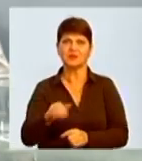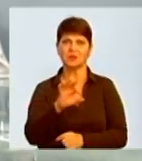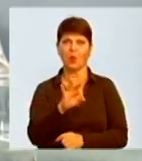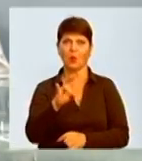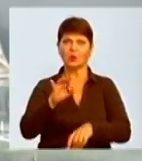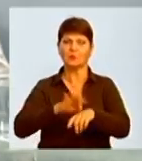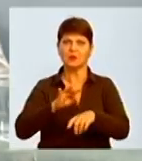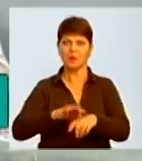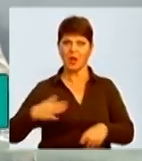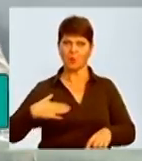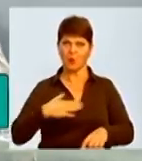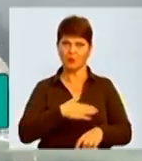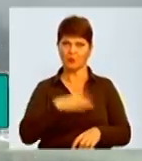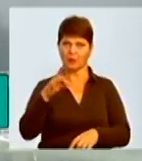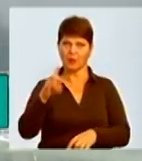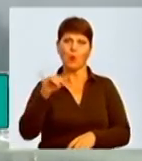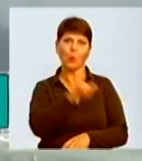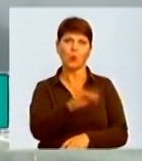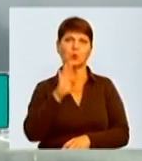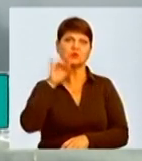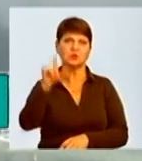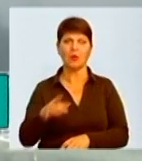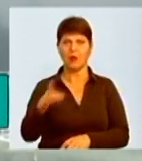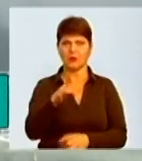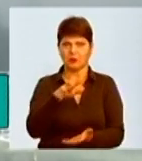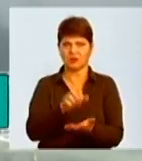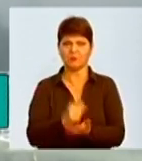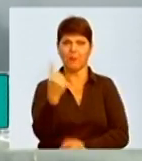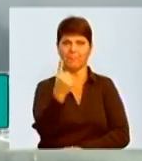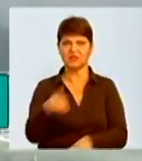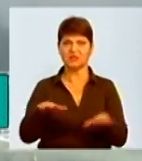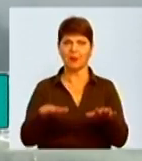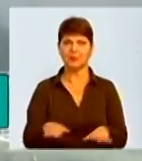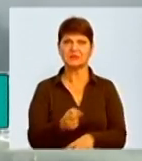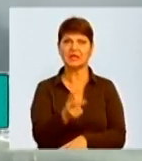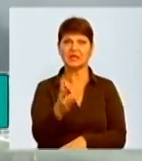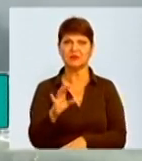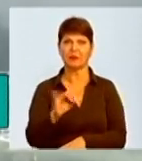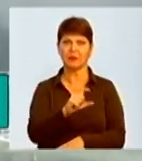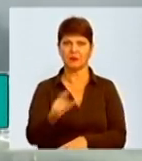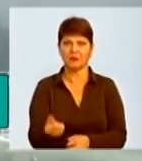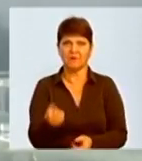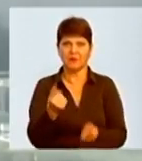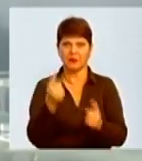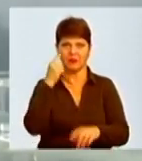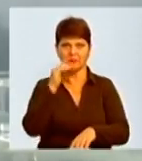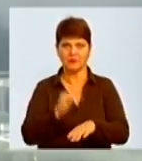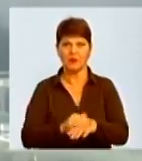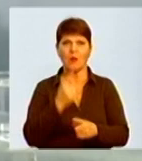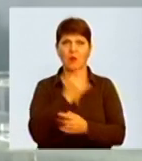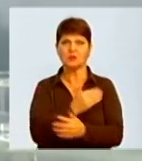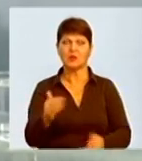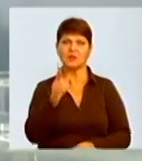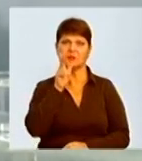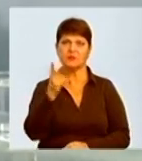патологій молочної залози у жінок. Регіон посідає перше місце за кількістю їх виявлення. За останні 3 роки